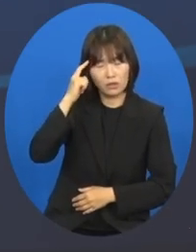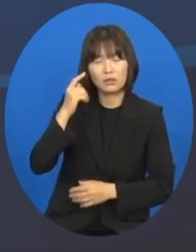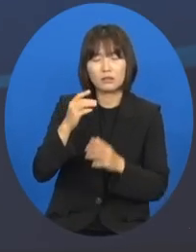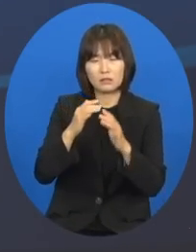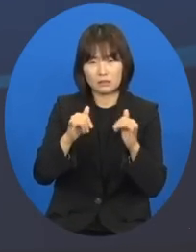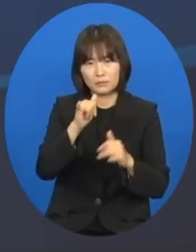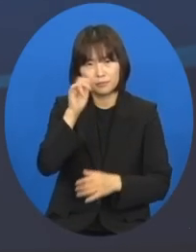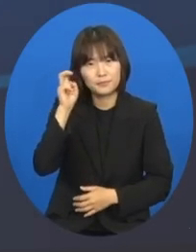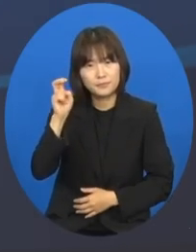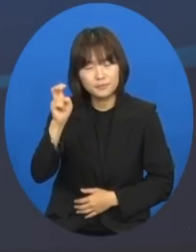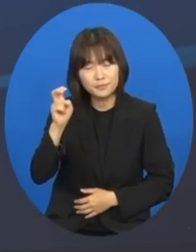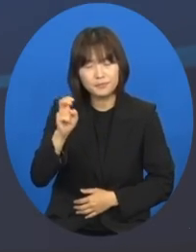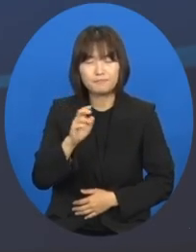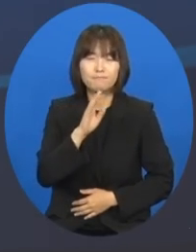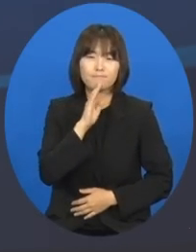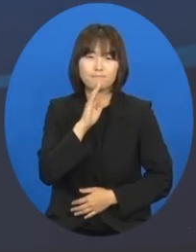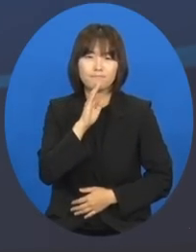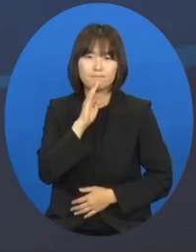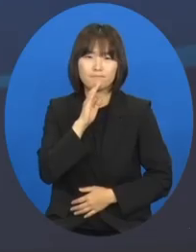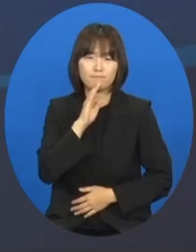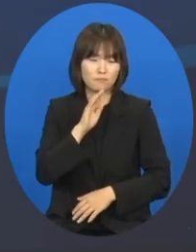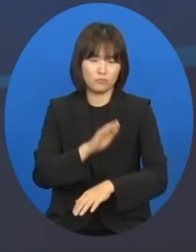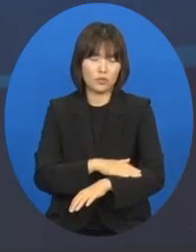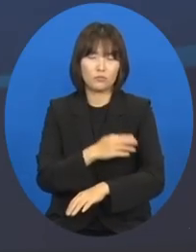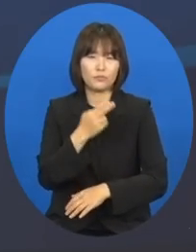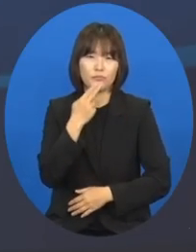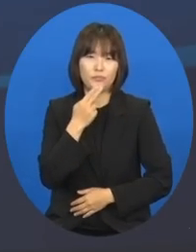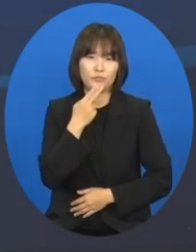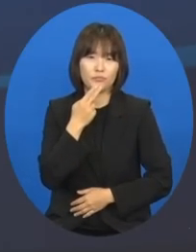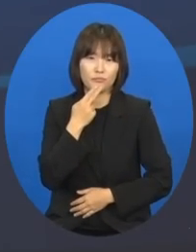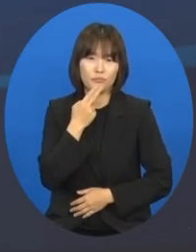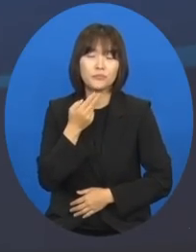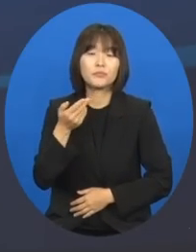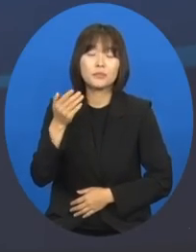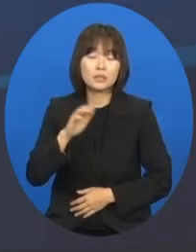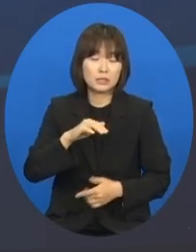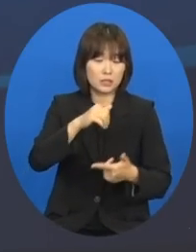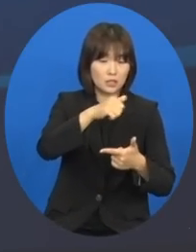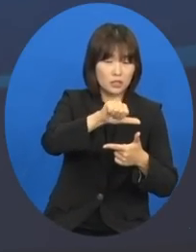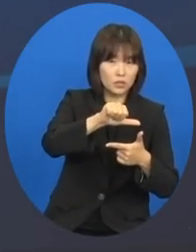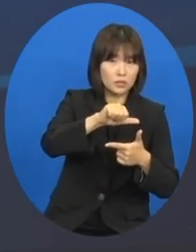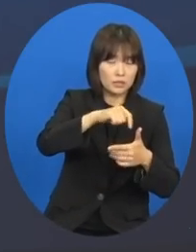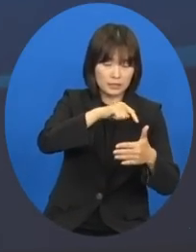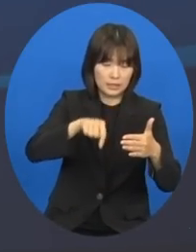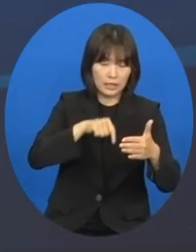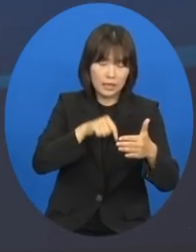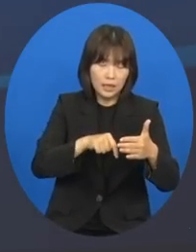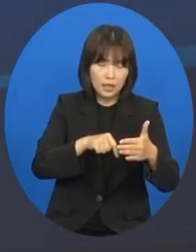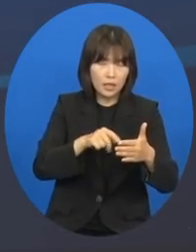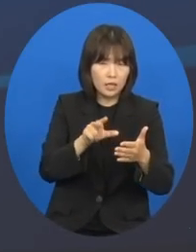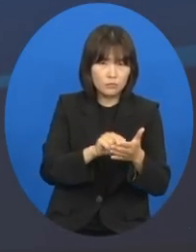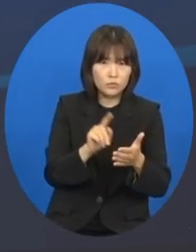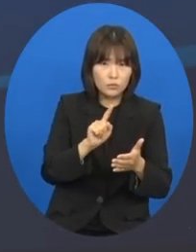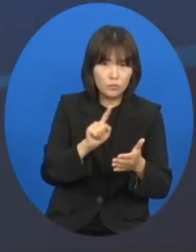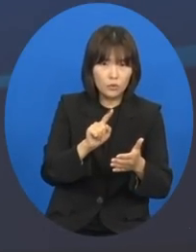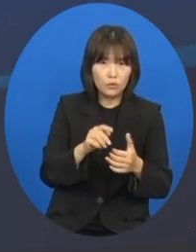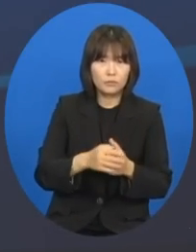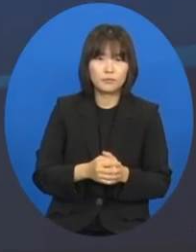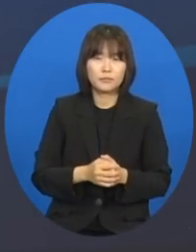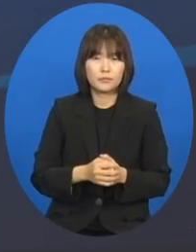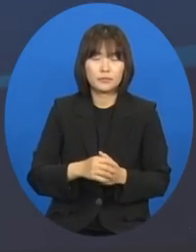거예요 맞습니다 아무 잘못이 없어요 근데 첫째들이 내면적인 문제점은 뭐냐면 자신을 아들이